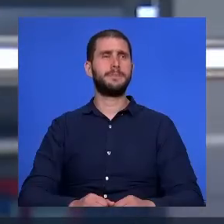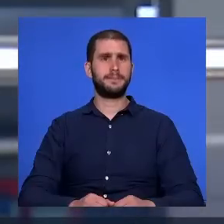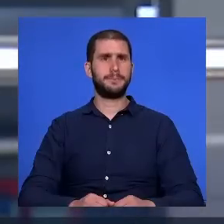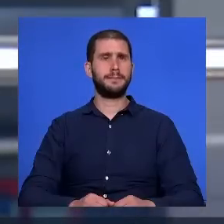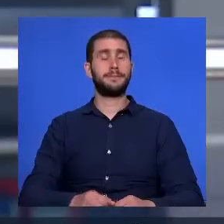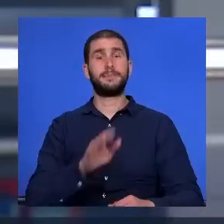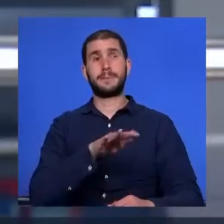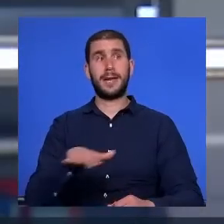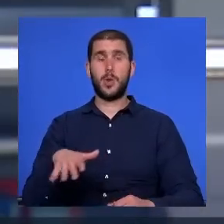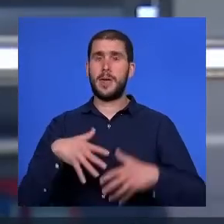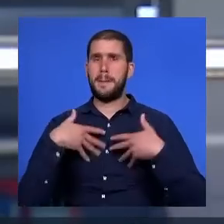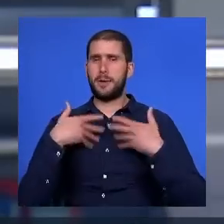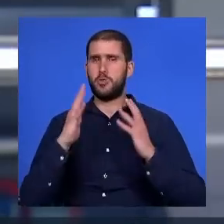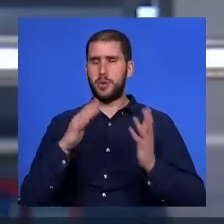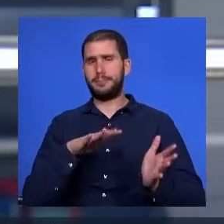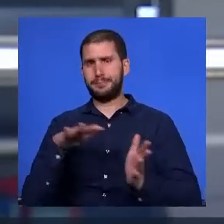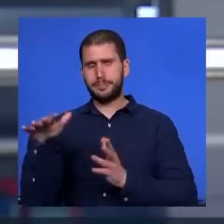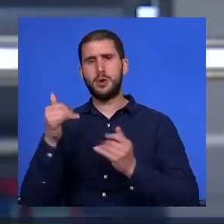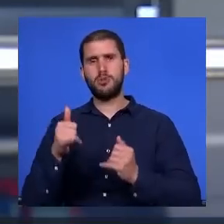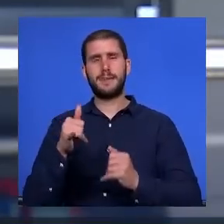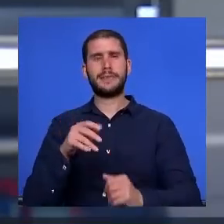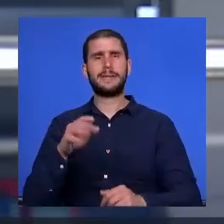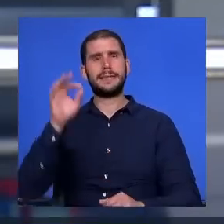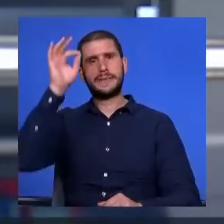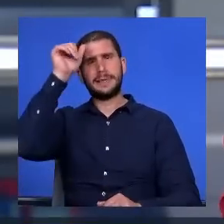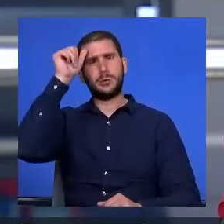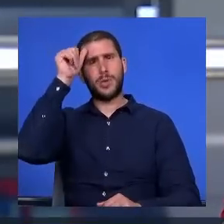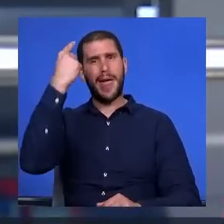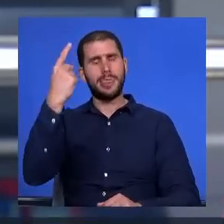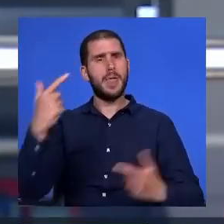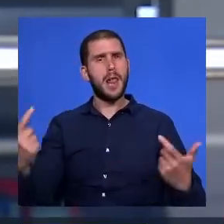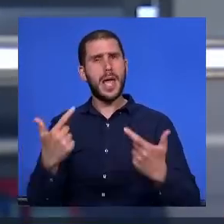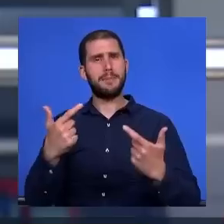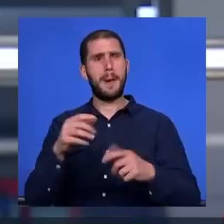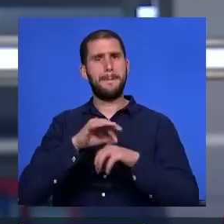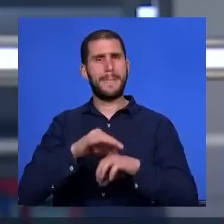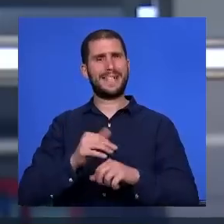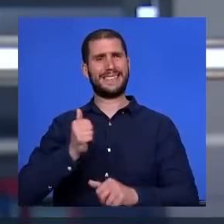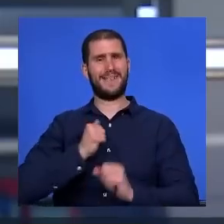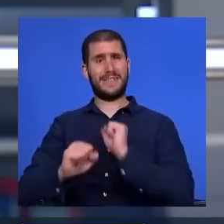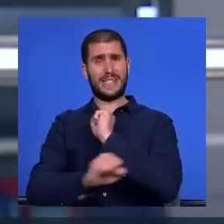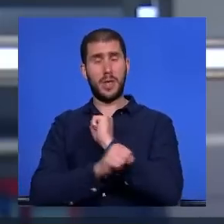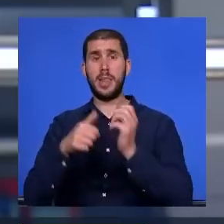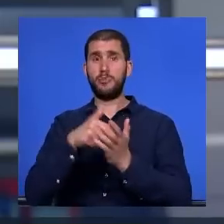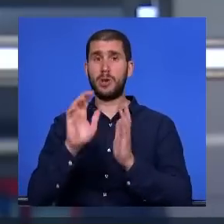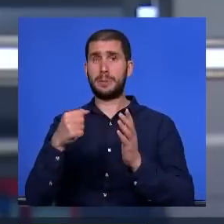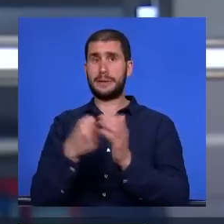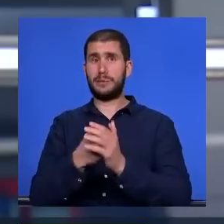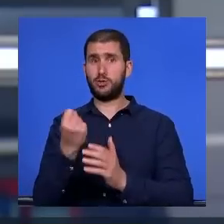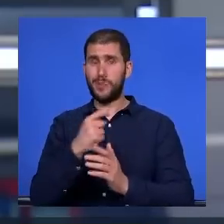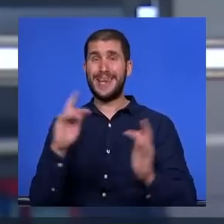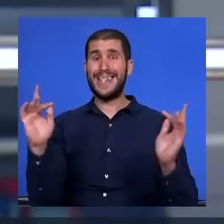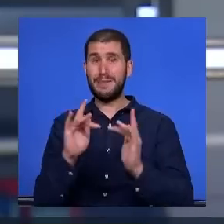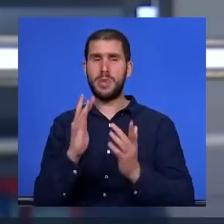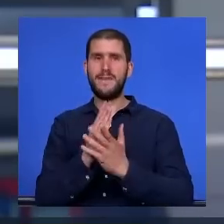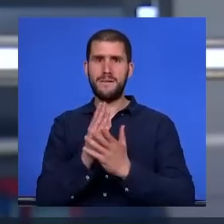מהילדות המרגשות האלה, אנחנו עכשיו לסודן, שם הלחימה בין מנהיג הצבא וסגנו נמשכה גם בסוף השבוע באימות שכבר גבה